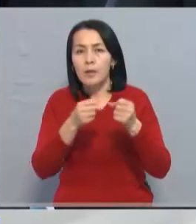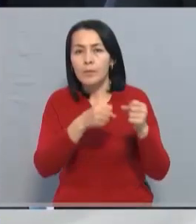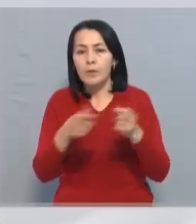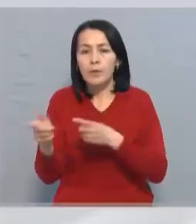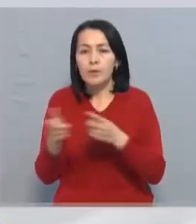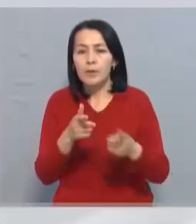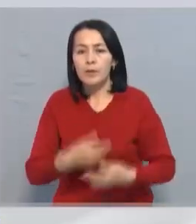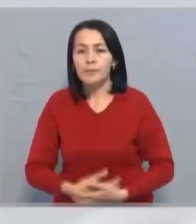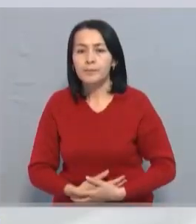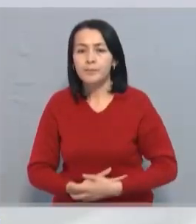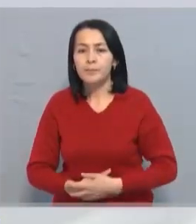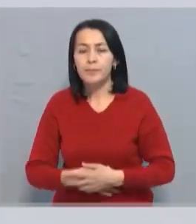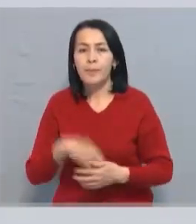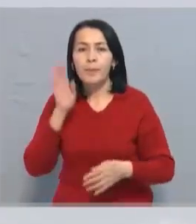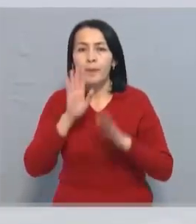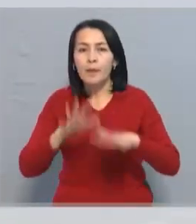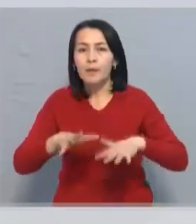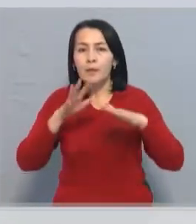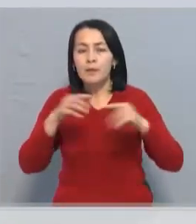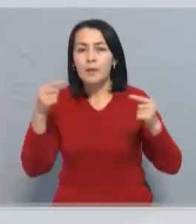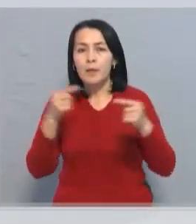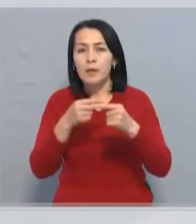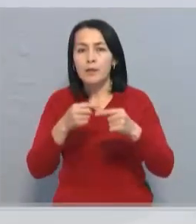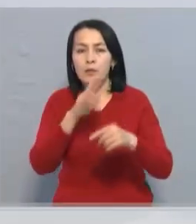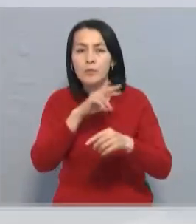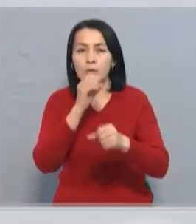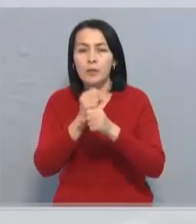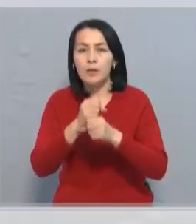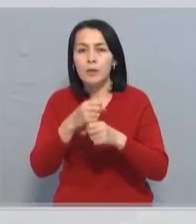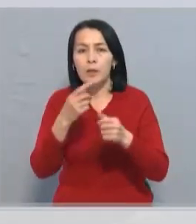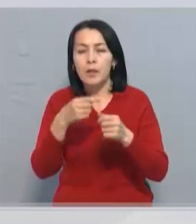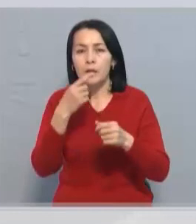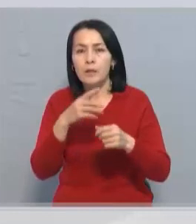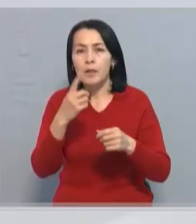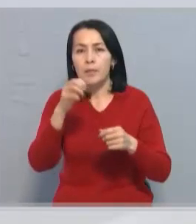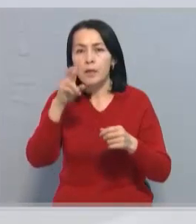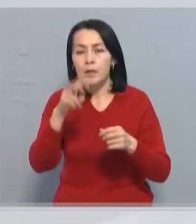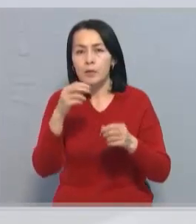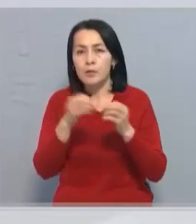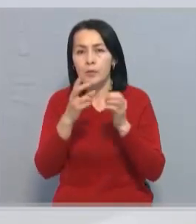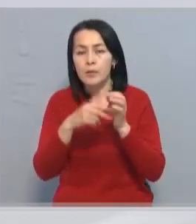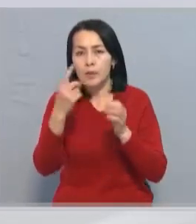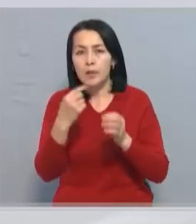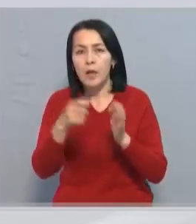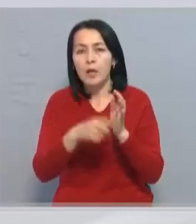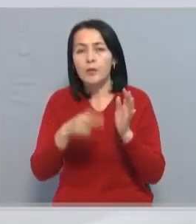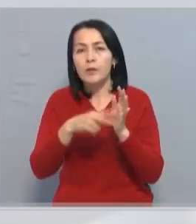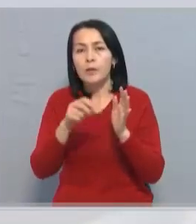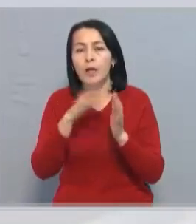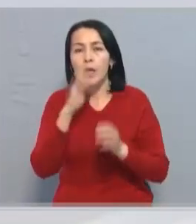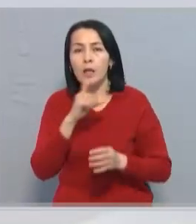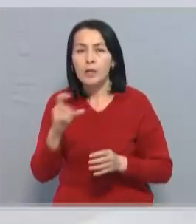дайын. Тасқынға қарсы инженерлік жұмыстар атқарылды. Атап айтқанда, жалпы 1218 шақырымды құрайтын 680